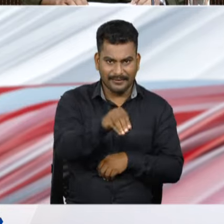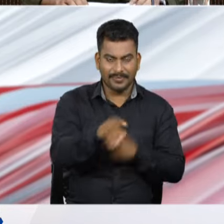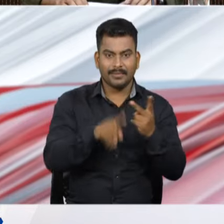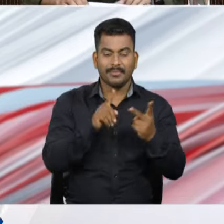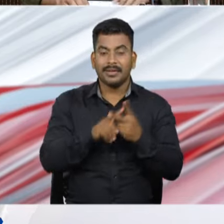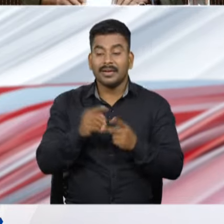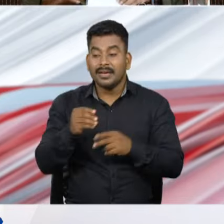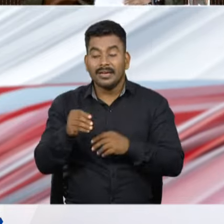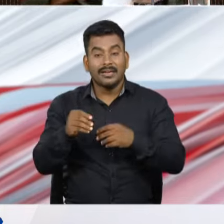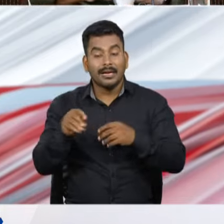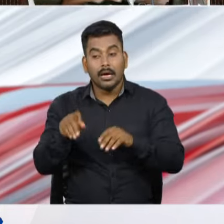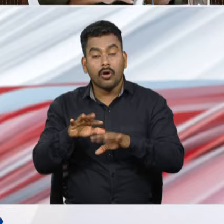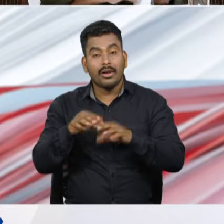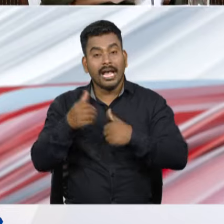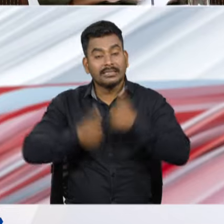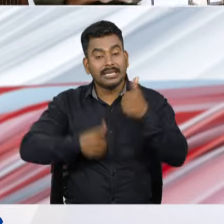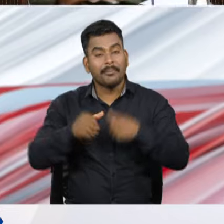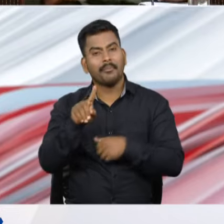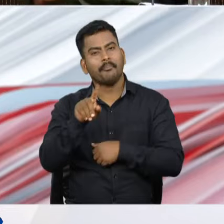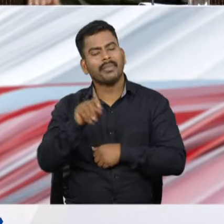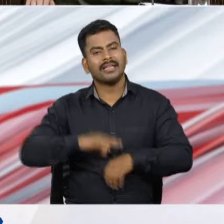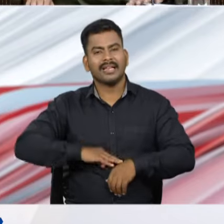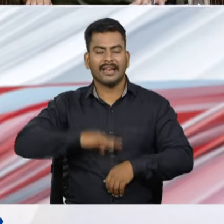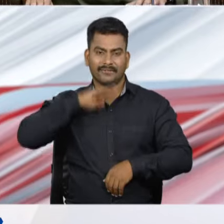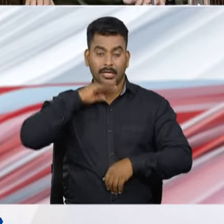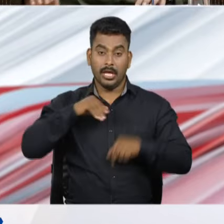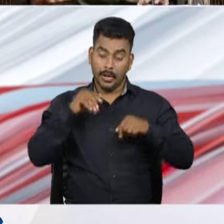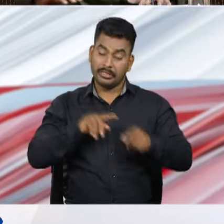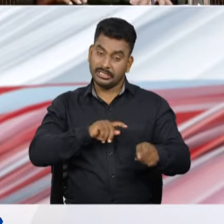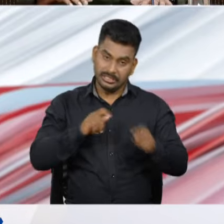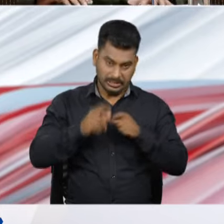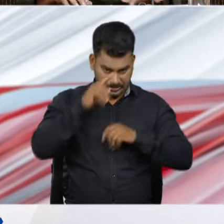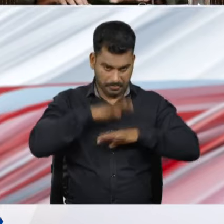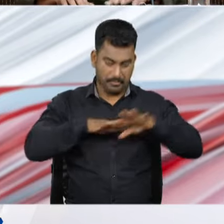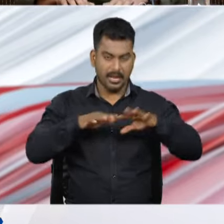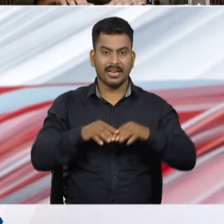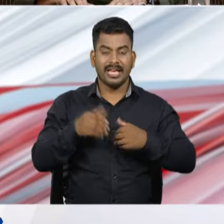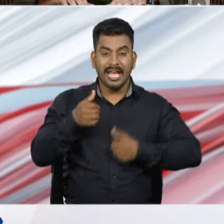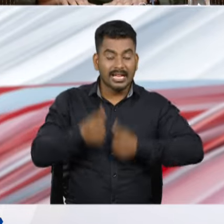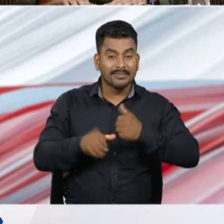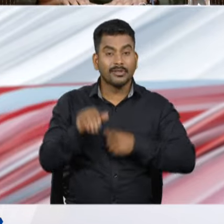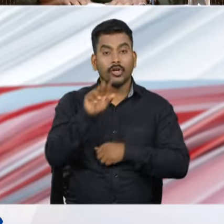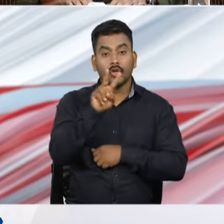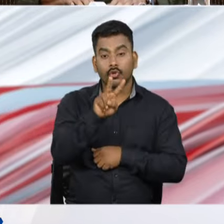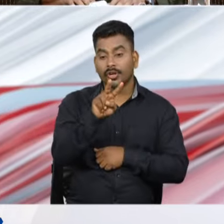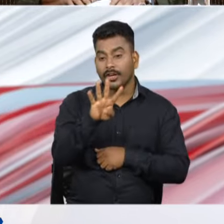80 മാർക്കിൻ്റെ എഴുത്തു പരീക്ഷ വിജയിക്കുവാൻ ഓരോ വിഷയത്തിന് 24 മാർക്കും നേടിയിരിക്കണം.